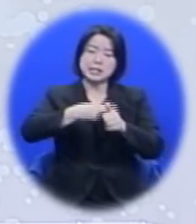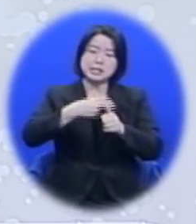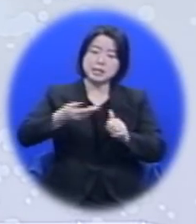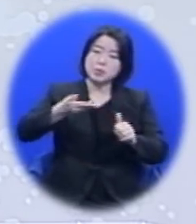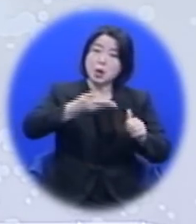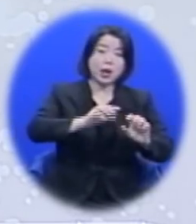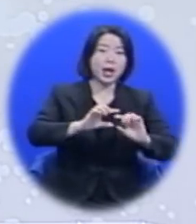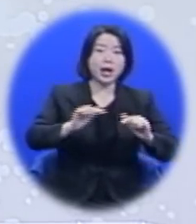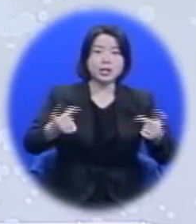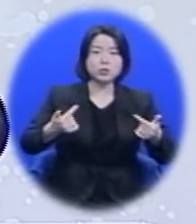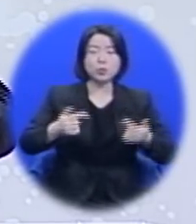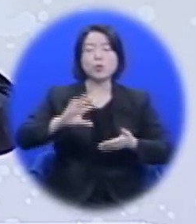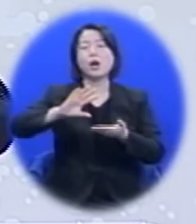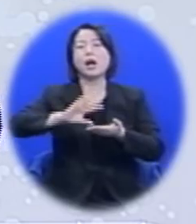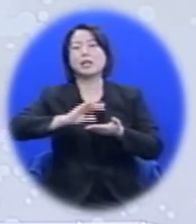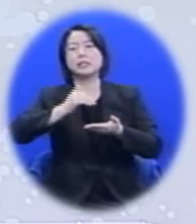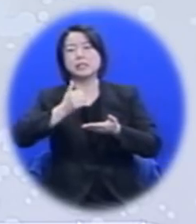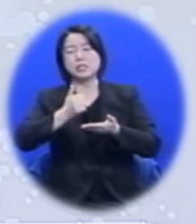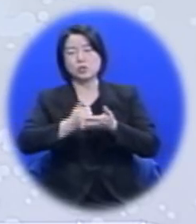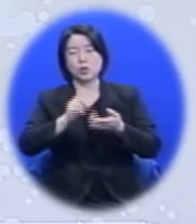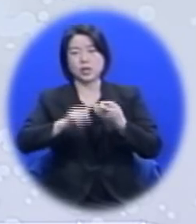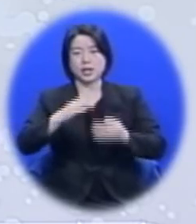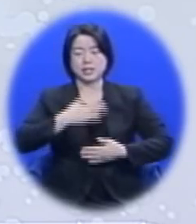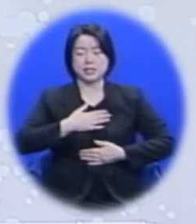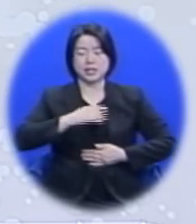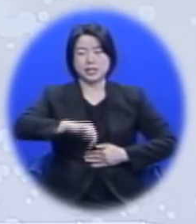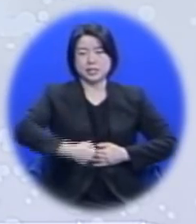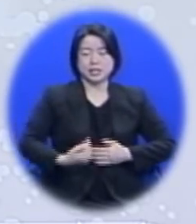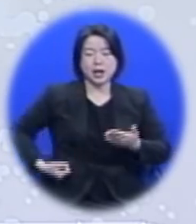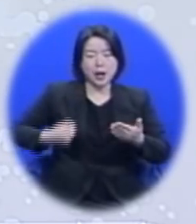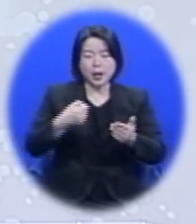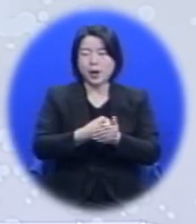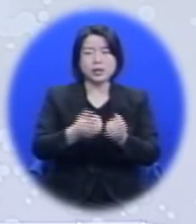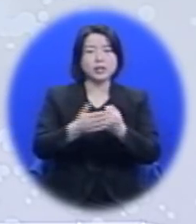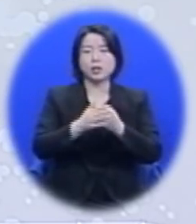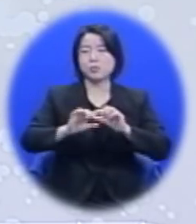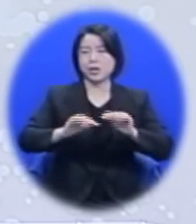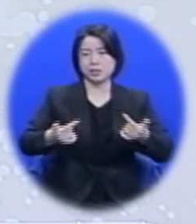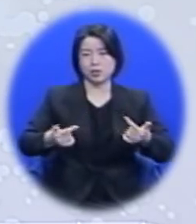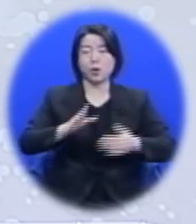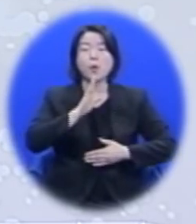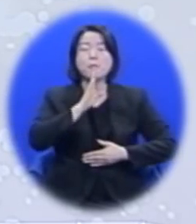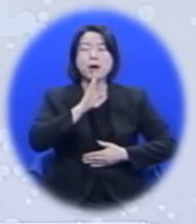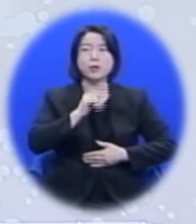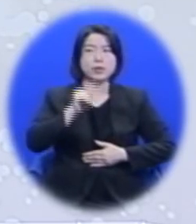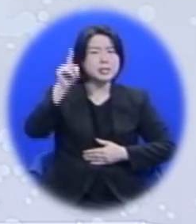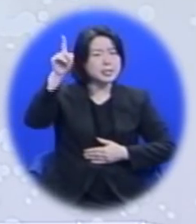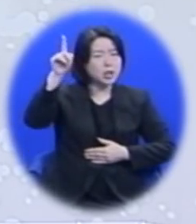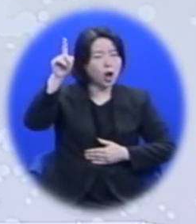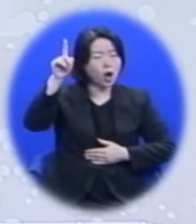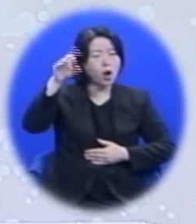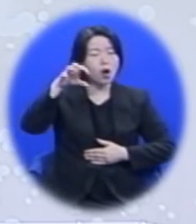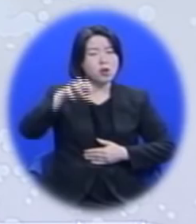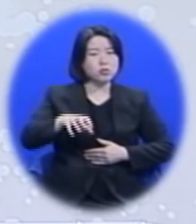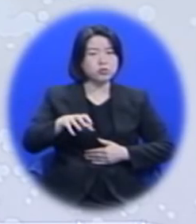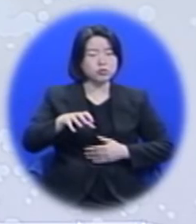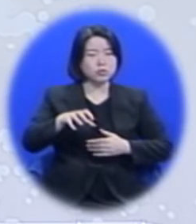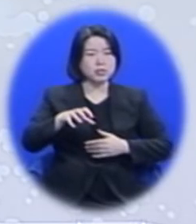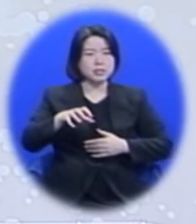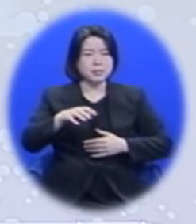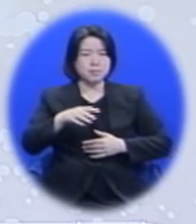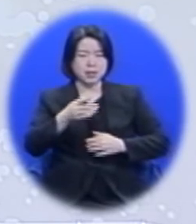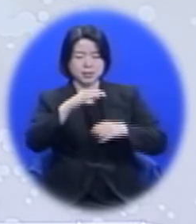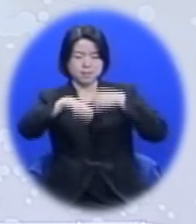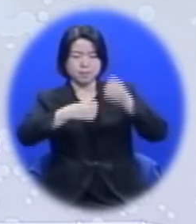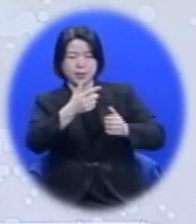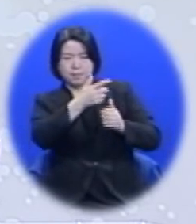아니고 그리스도에 대한 저 자신의 결단 때문인 것도 아니고 바로 천국의 사냥개 때문입니다.